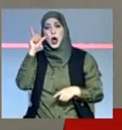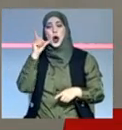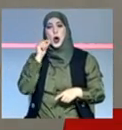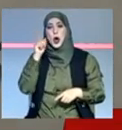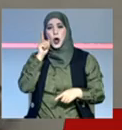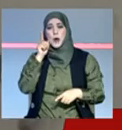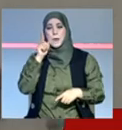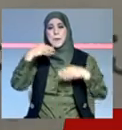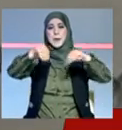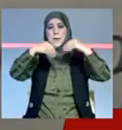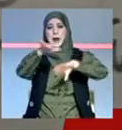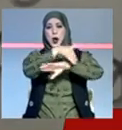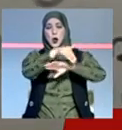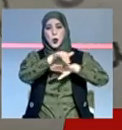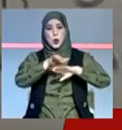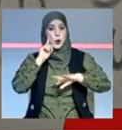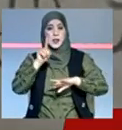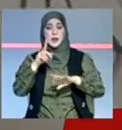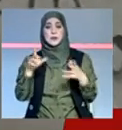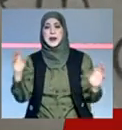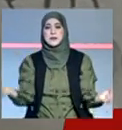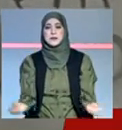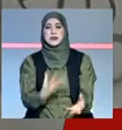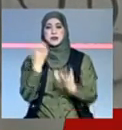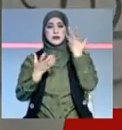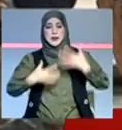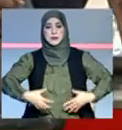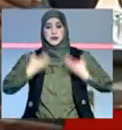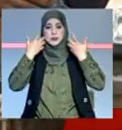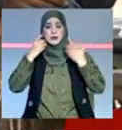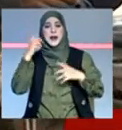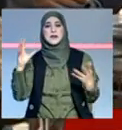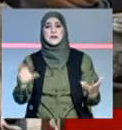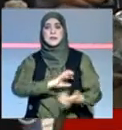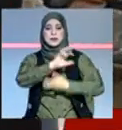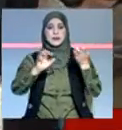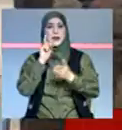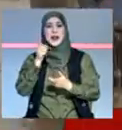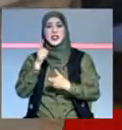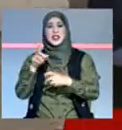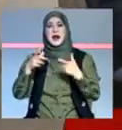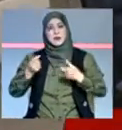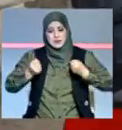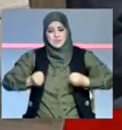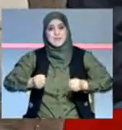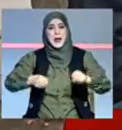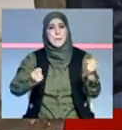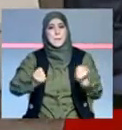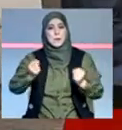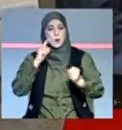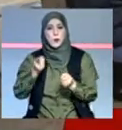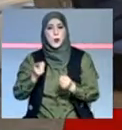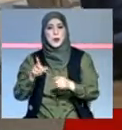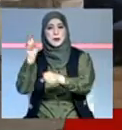بائع الخضر المتجول على اضرام النار في جسده احتجاجا على مصادره عربته مصدر قوتي يشعل